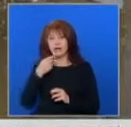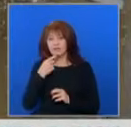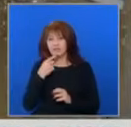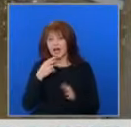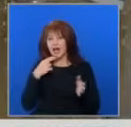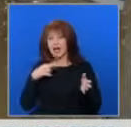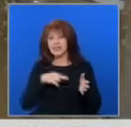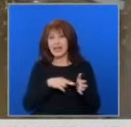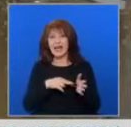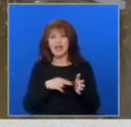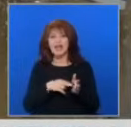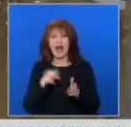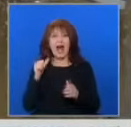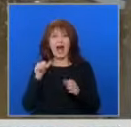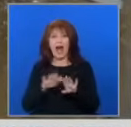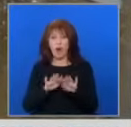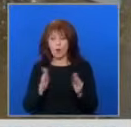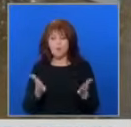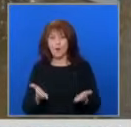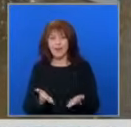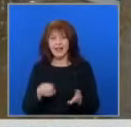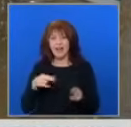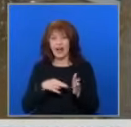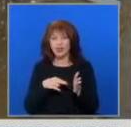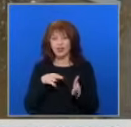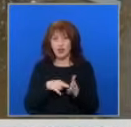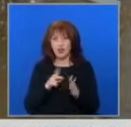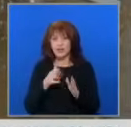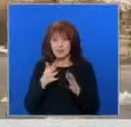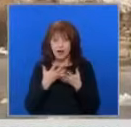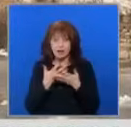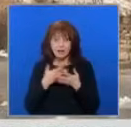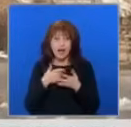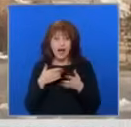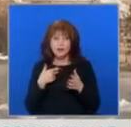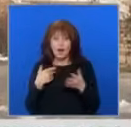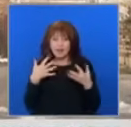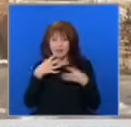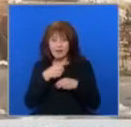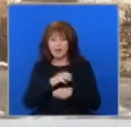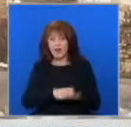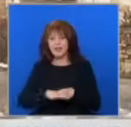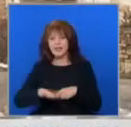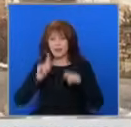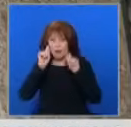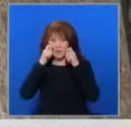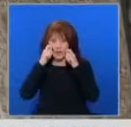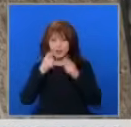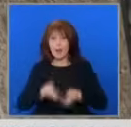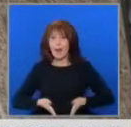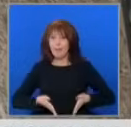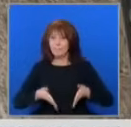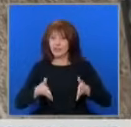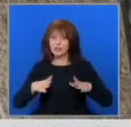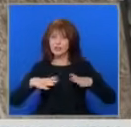онова и вечер пускаме на акумулатор, поне да има някаква светлина, детето иначе на тъмно плаче. Пътищата навсякъде в областта са проходими и всичко